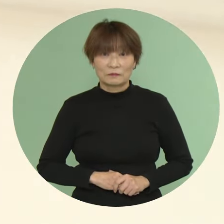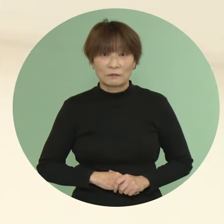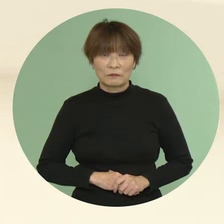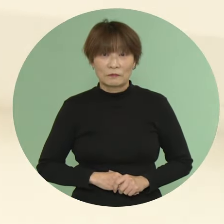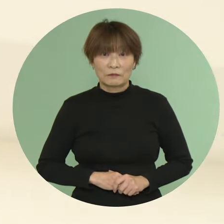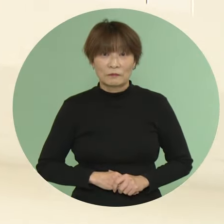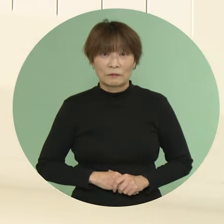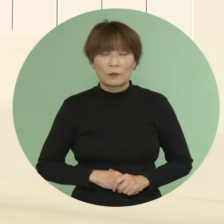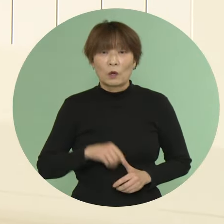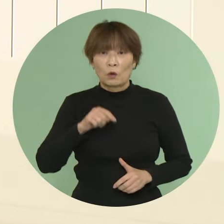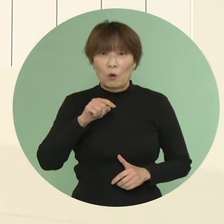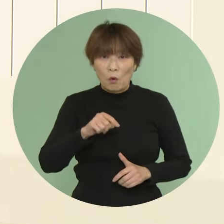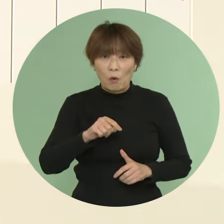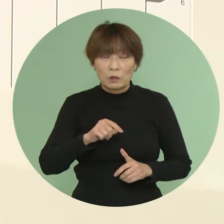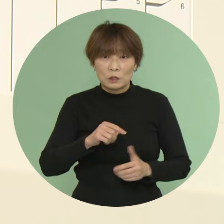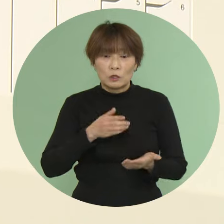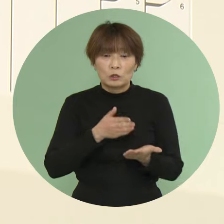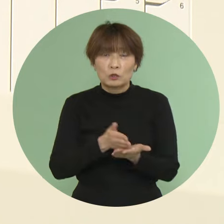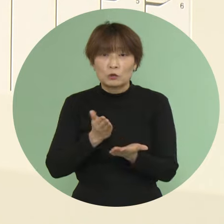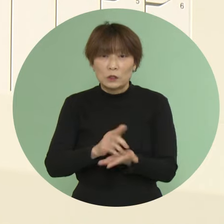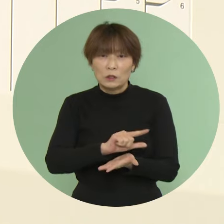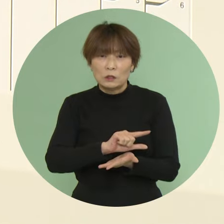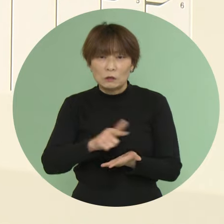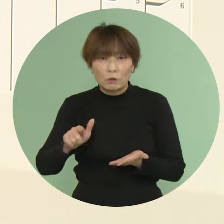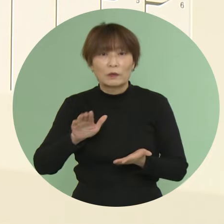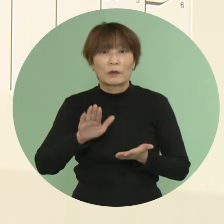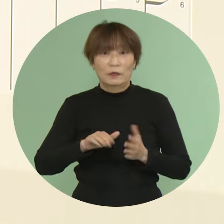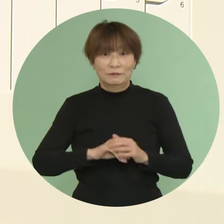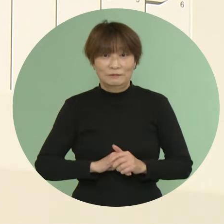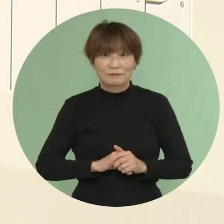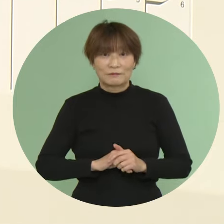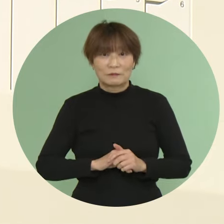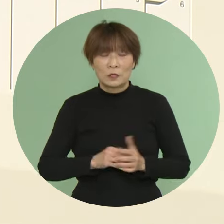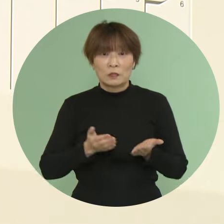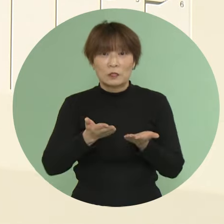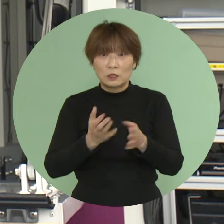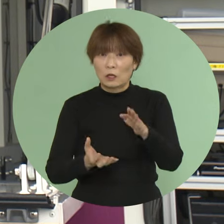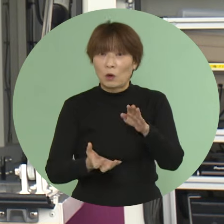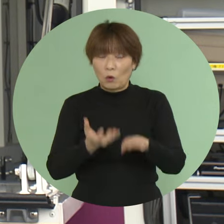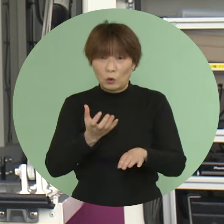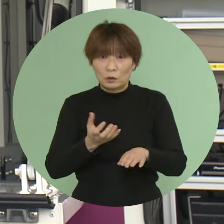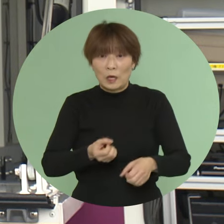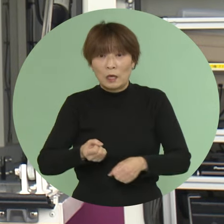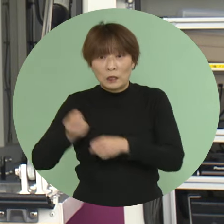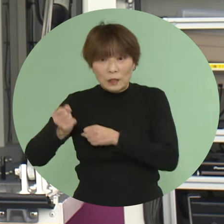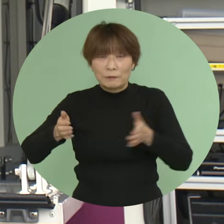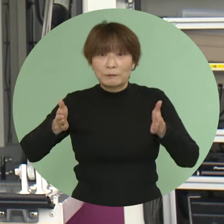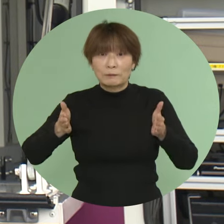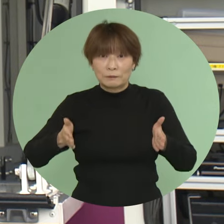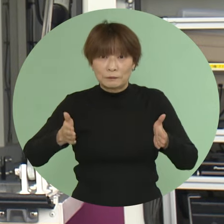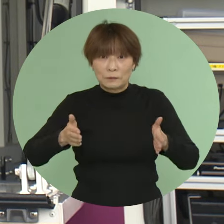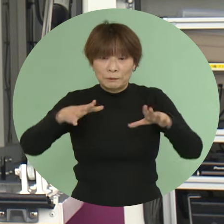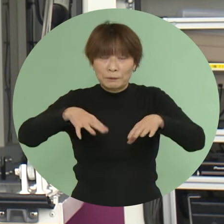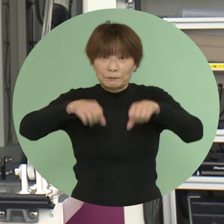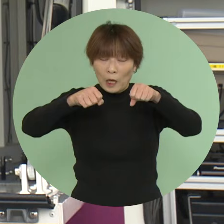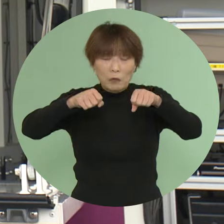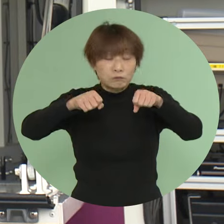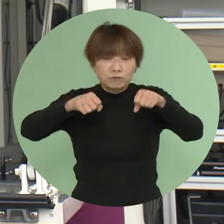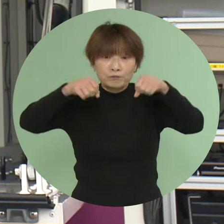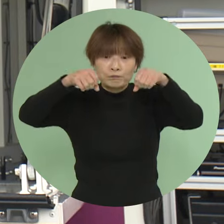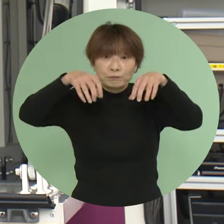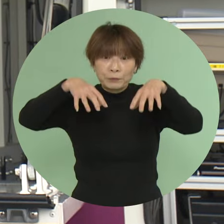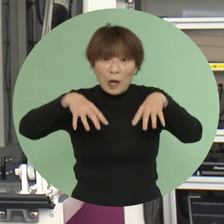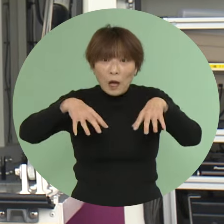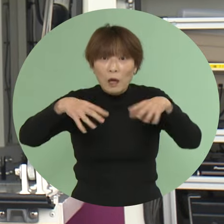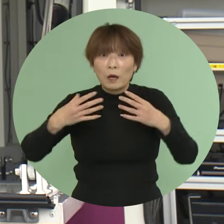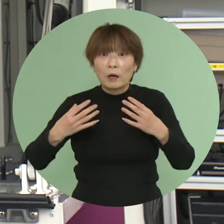感震ブレーカーには他にもいろいろな仕組みのものがあります。地震が発生して避難するまでの照明確保のために一定